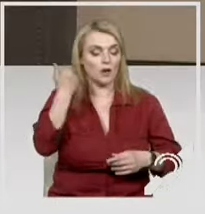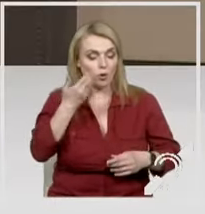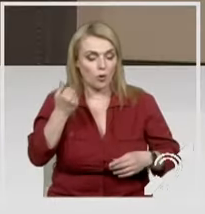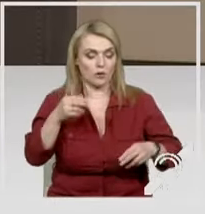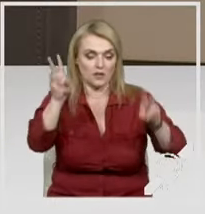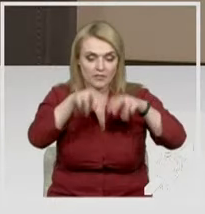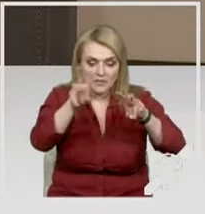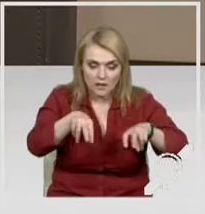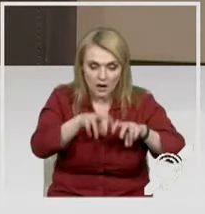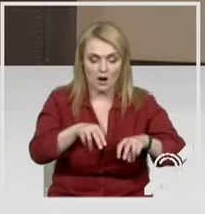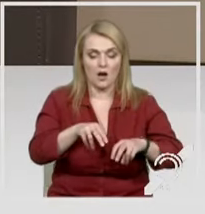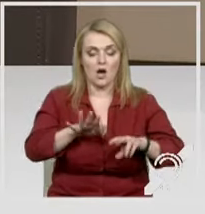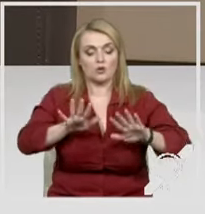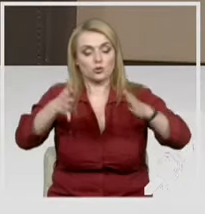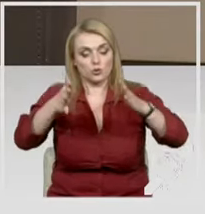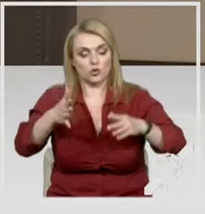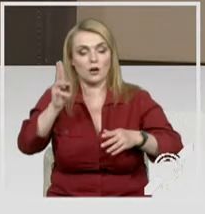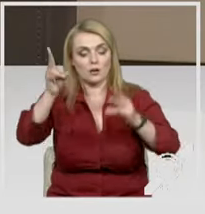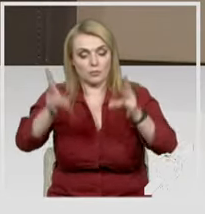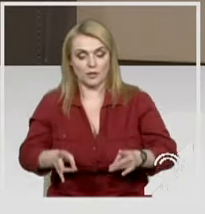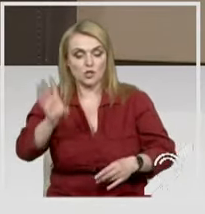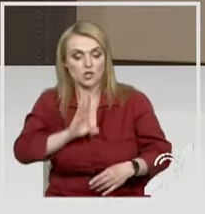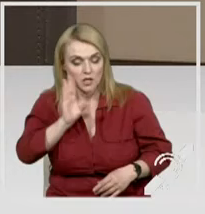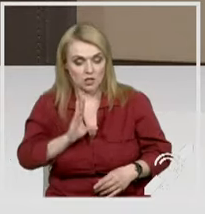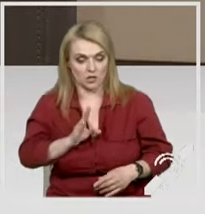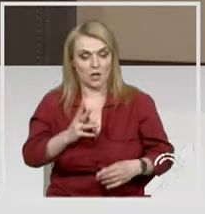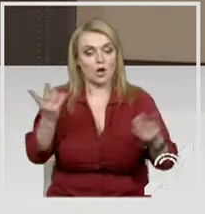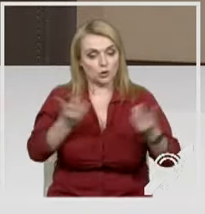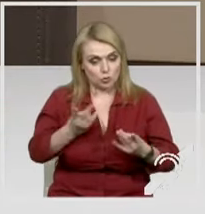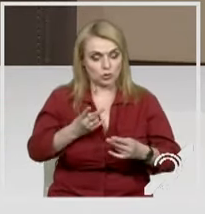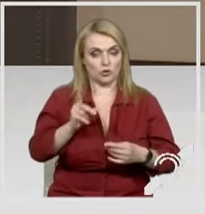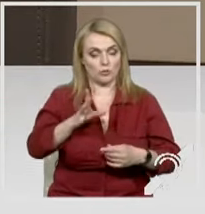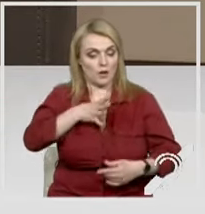femeilor. Noi ne-am notat toate propunerile